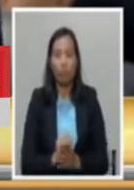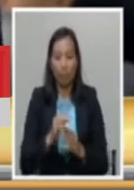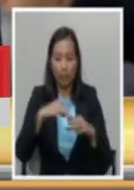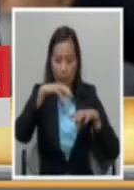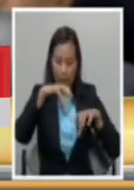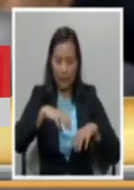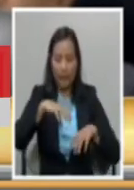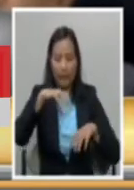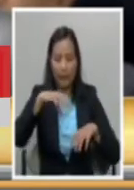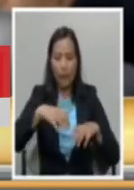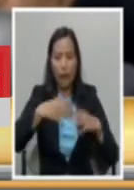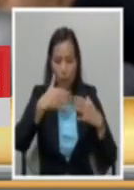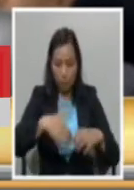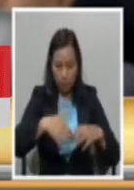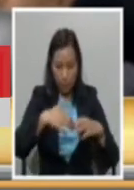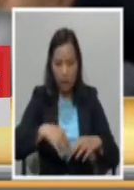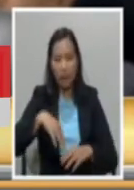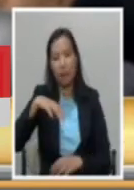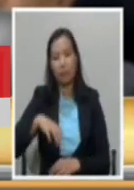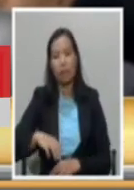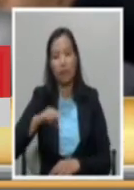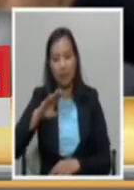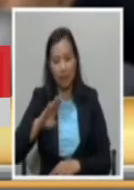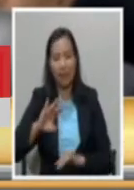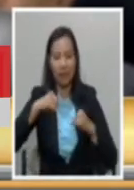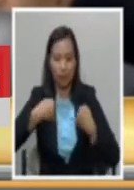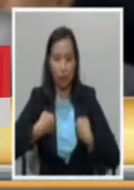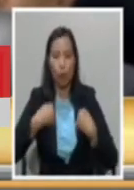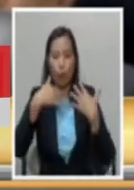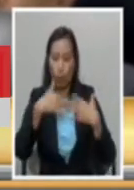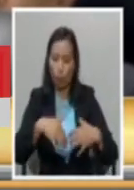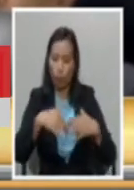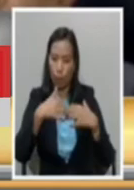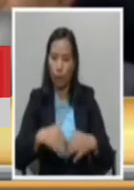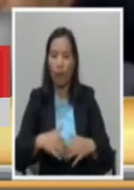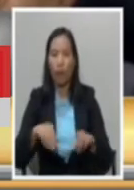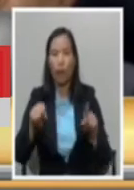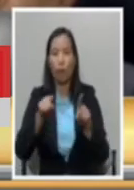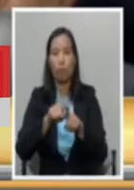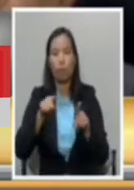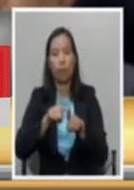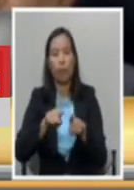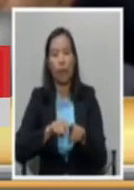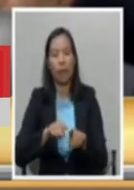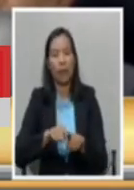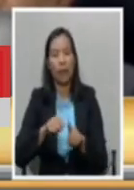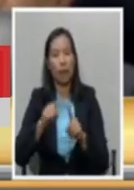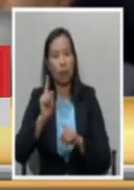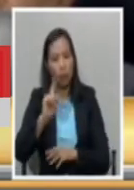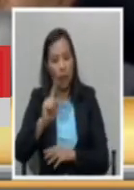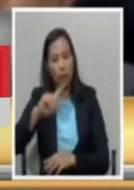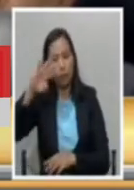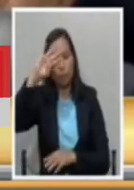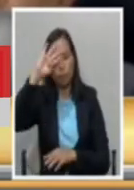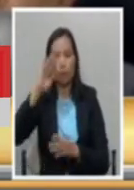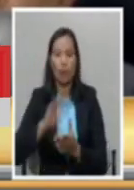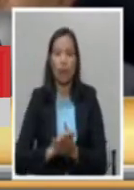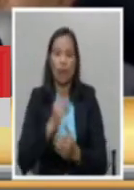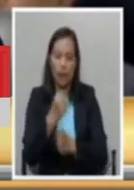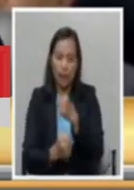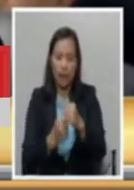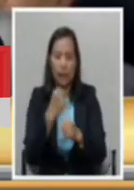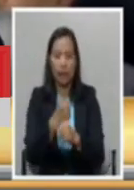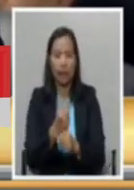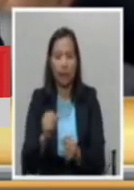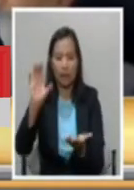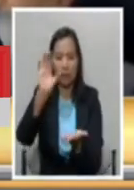งงานในภาคการผลิตอยู่ในภาวะที่เป็นเหมือนคนป่วยครับงบประมาณรายจ่ายประจำปีที่เป็นงบลงทุ